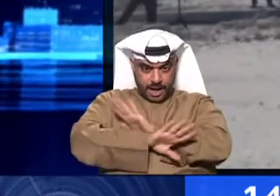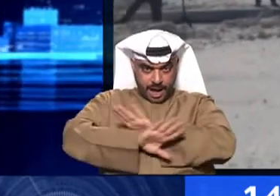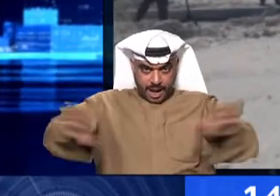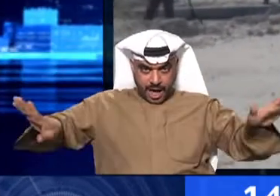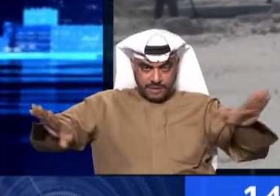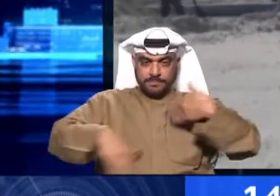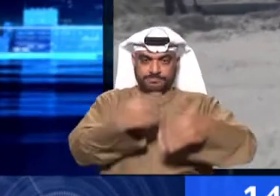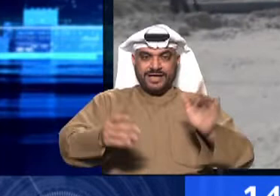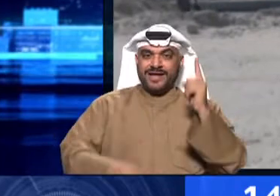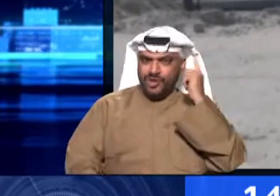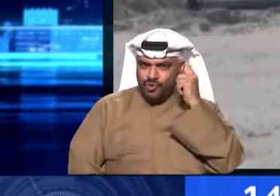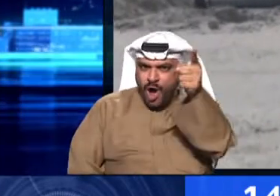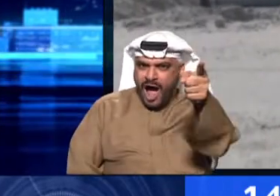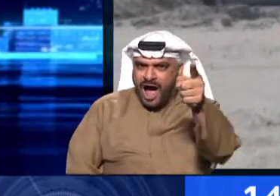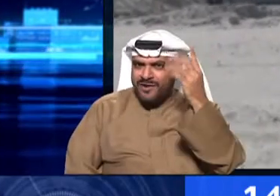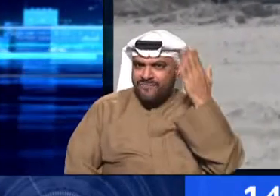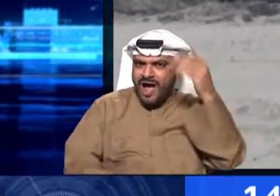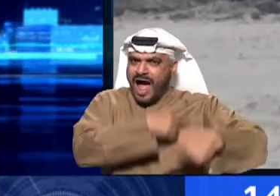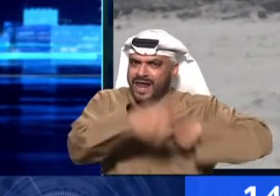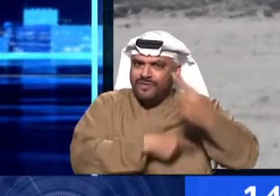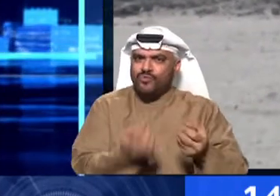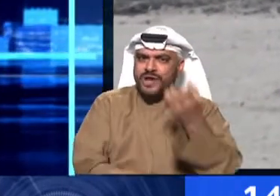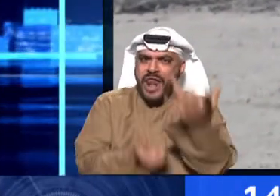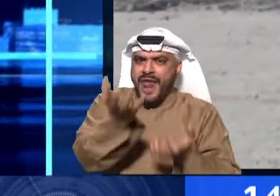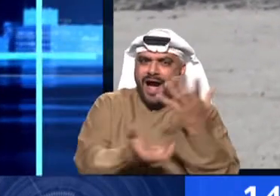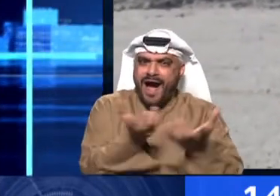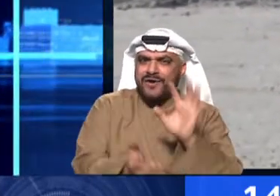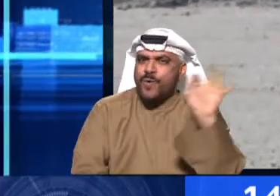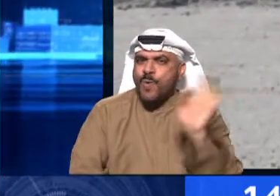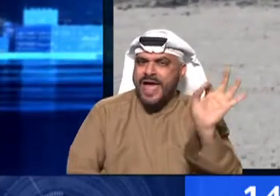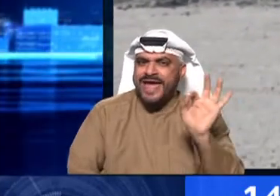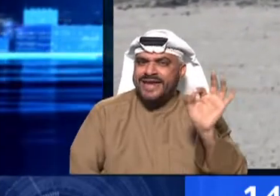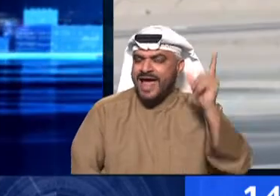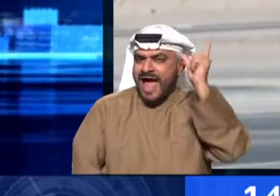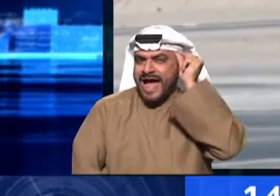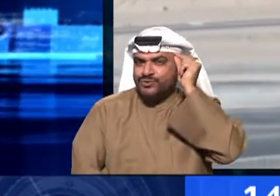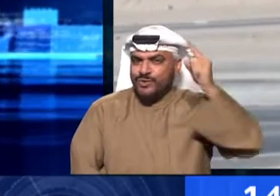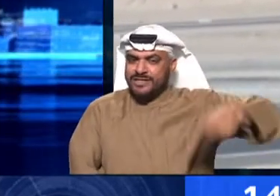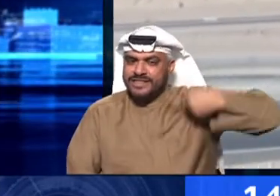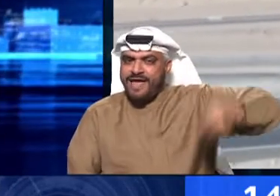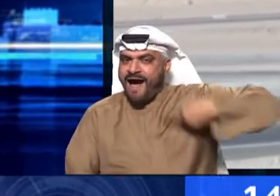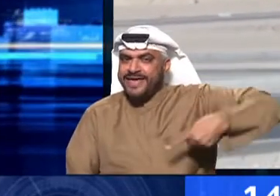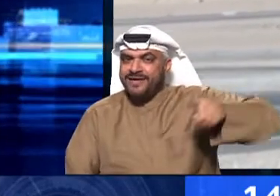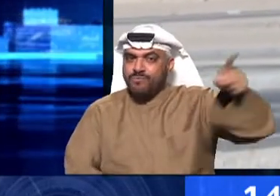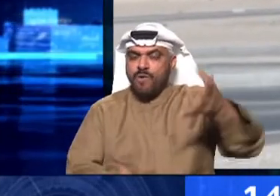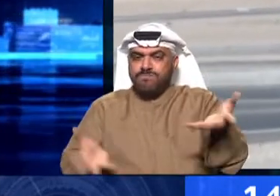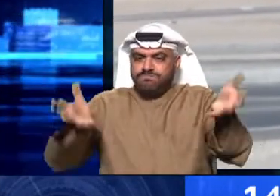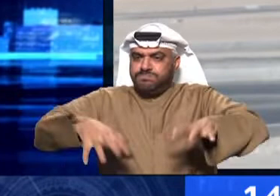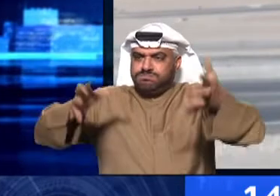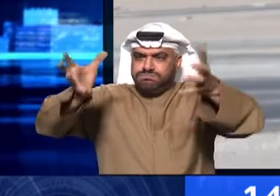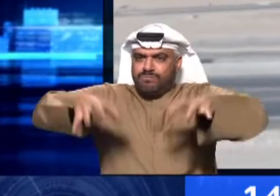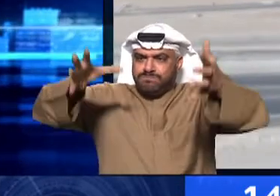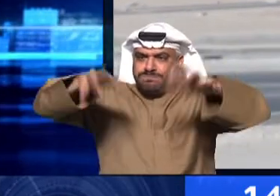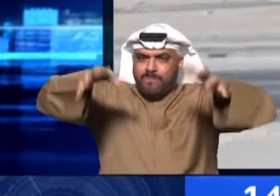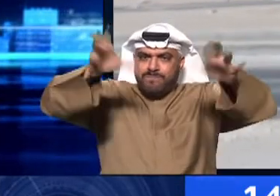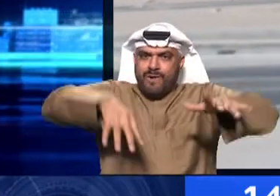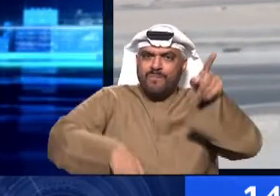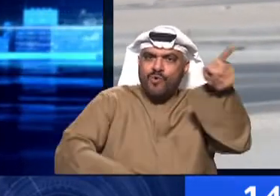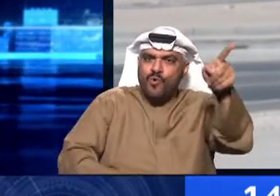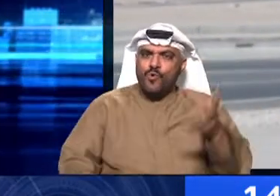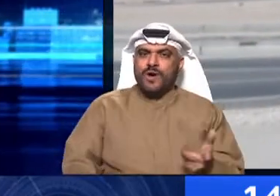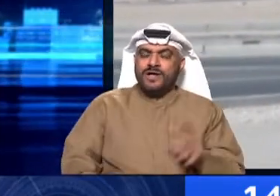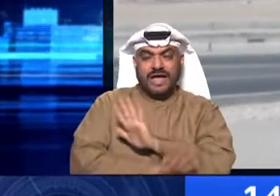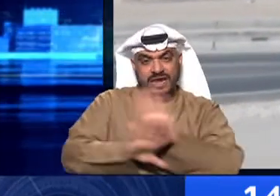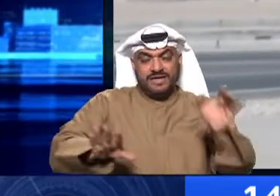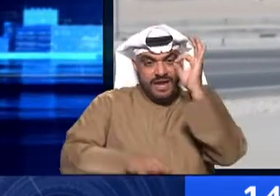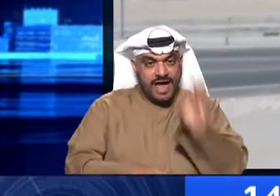أقرب وقت ممكن. إحنا كبلدية يمكن دورنا يعني في البداية هو تخصيص الأراضي وإيجاد مواقع